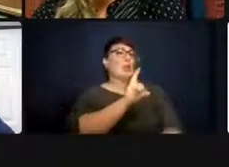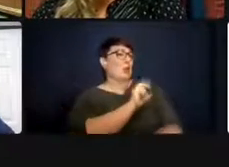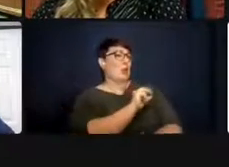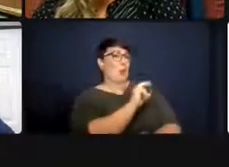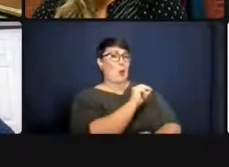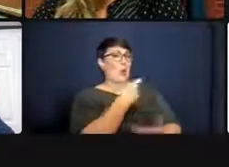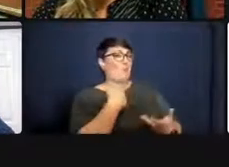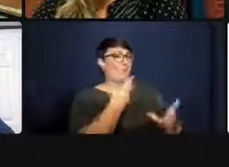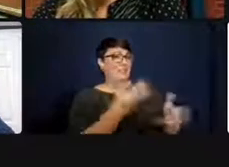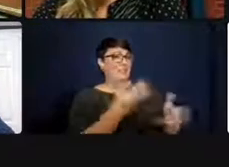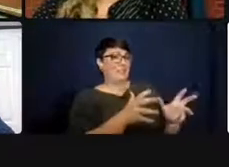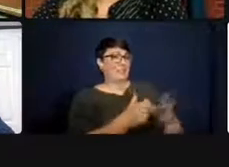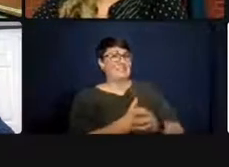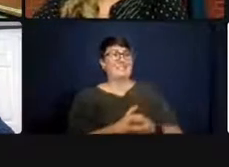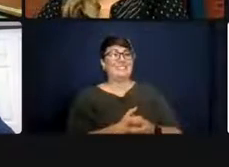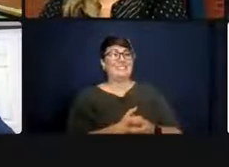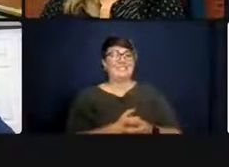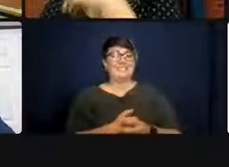كلا،